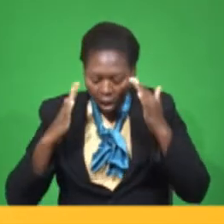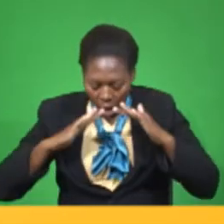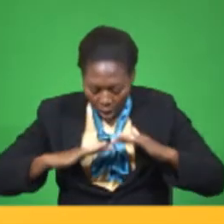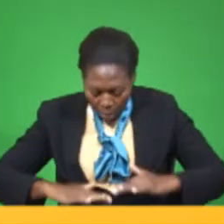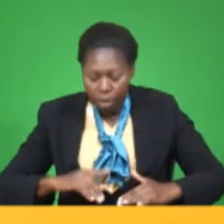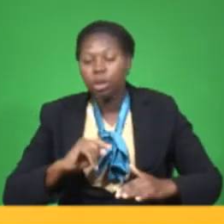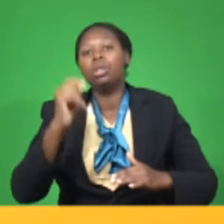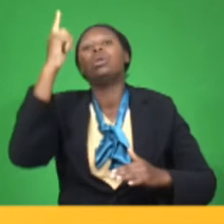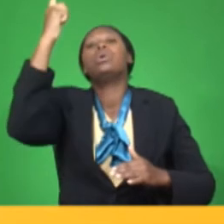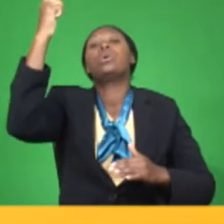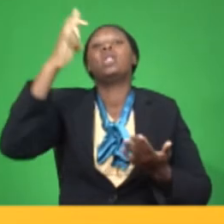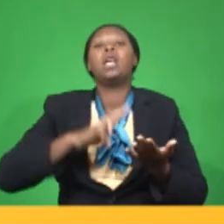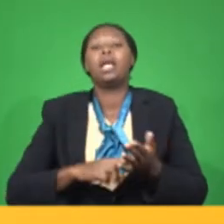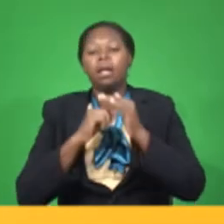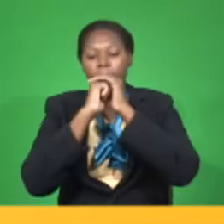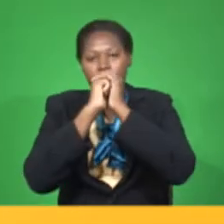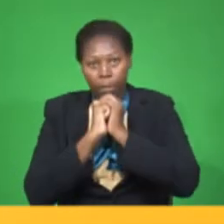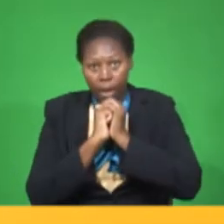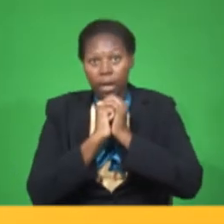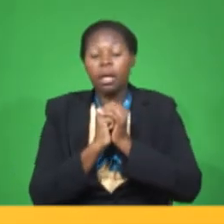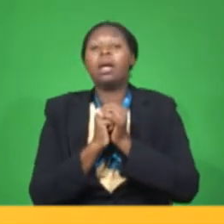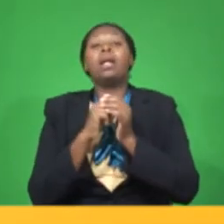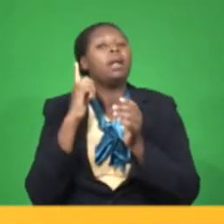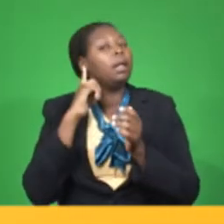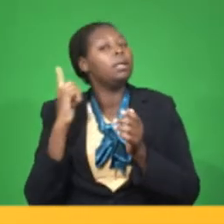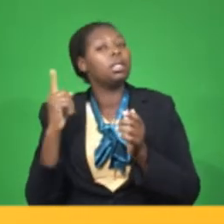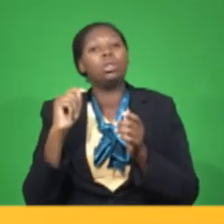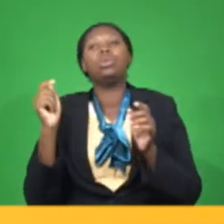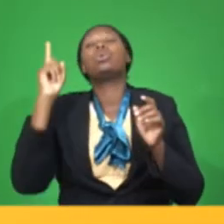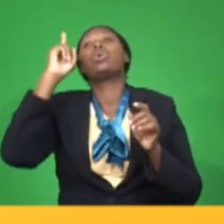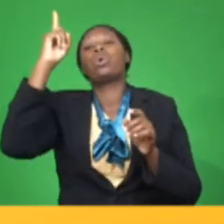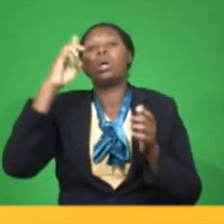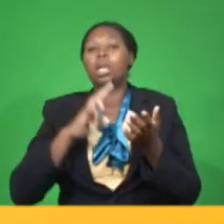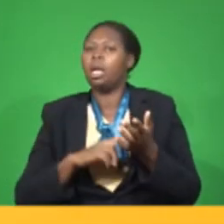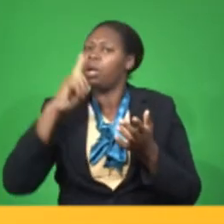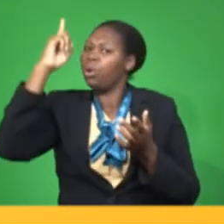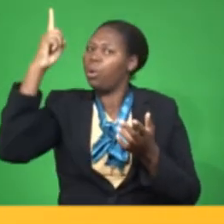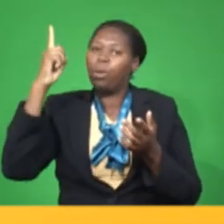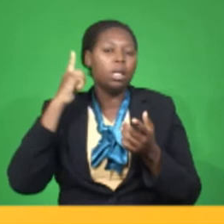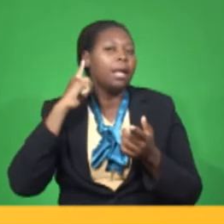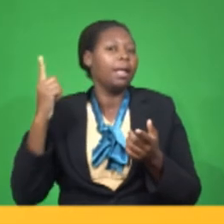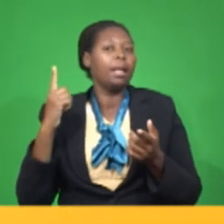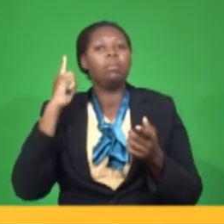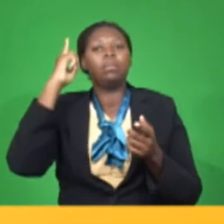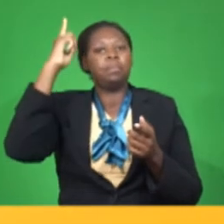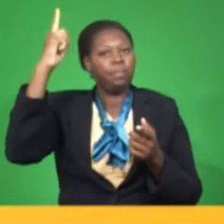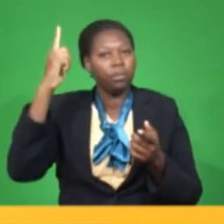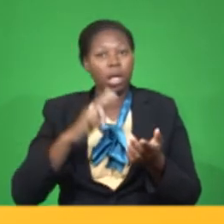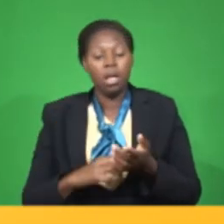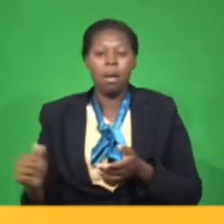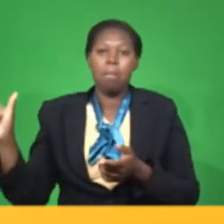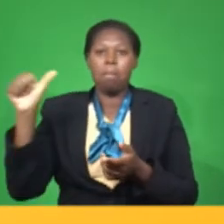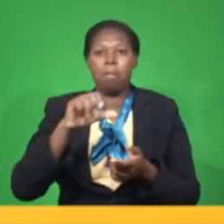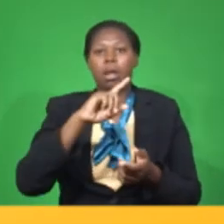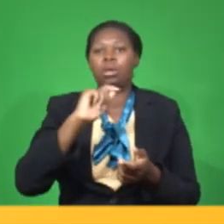ake. Akanyengetera kwaari akamuteerera. Akanzwa kukumbira kwake ndokumudzosera Jerusarema paushe hwake.